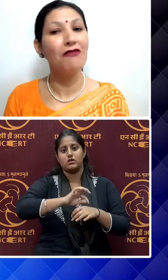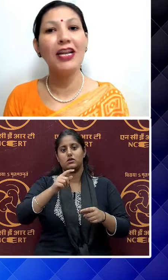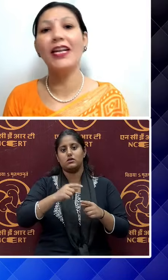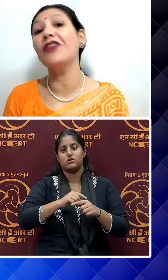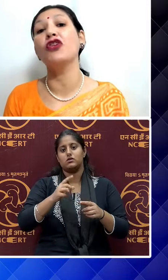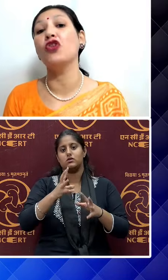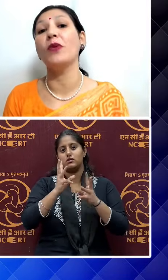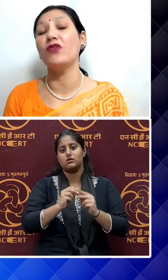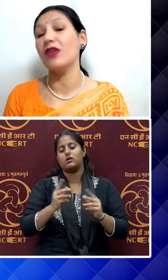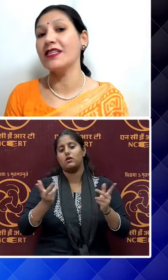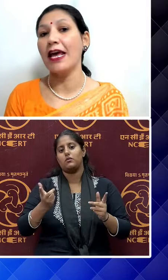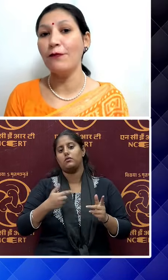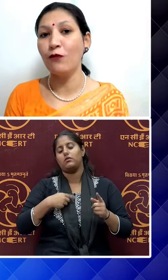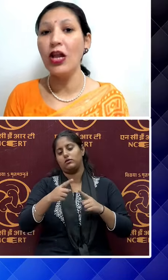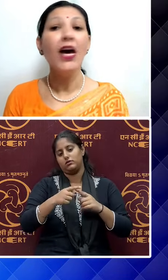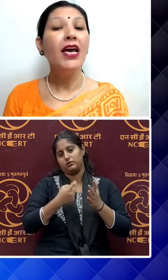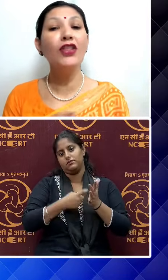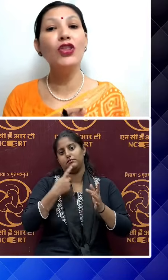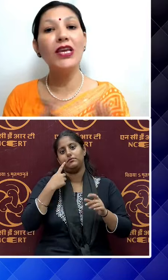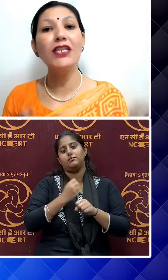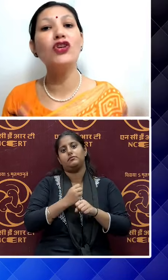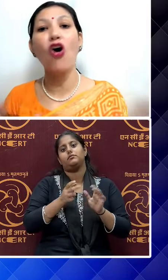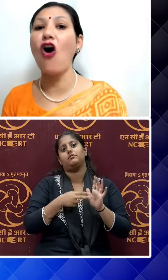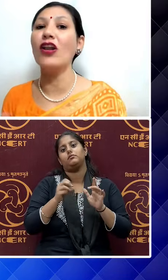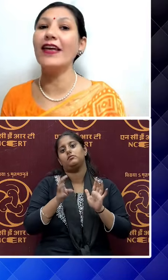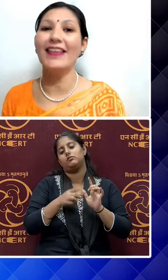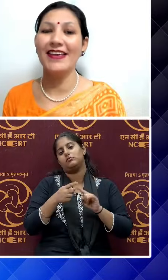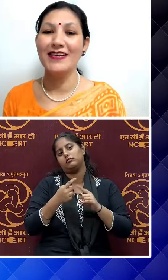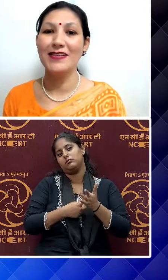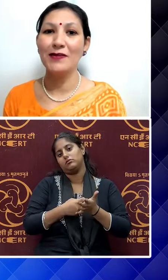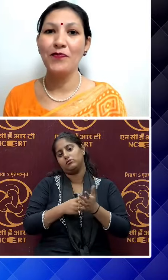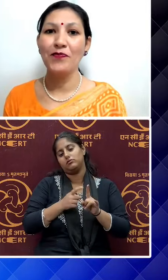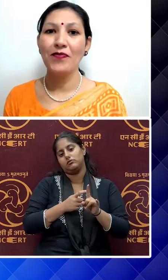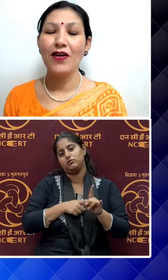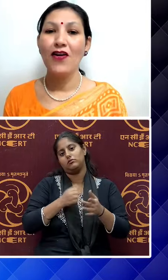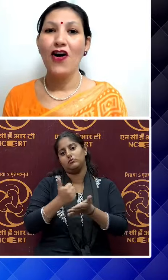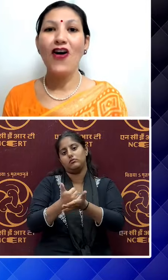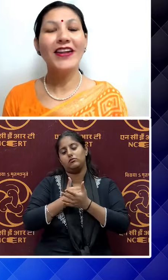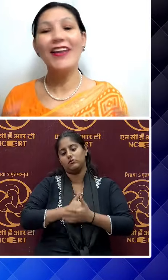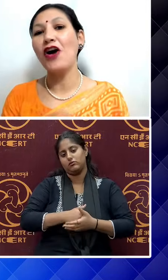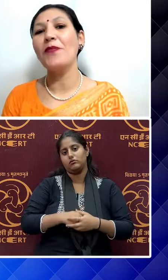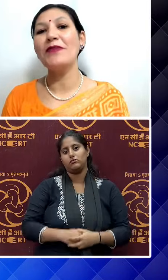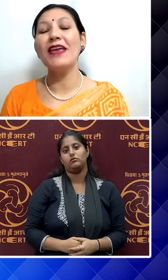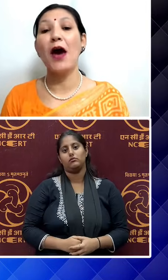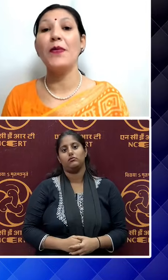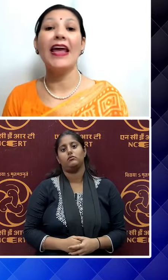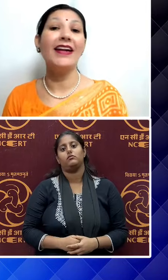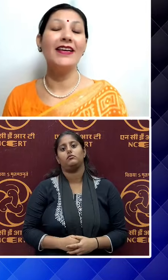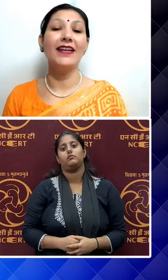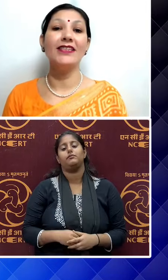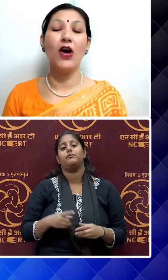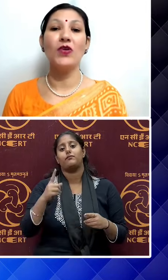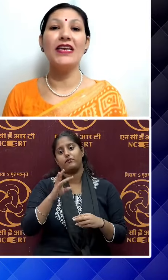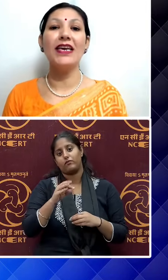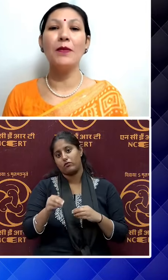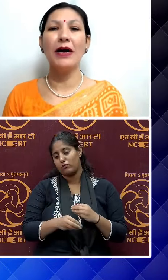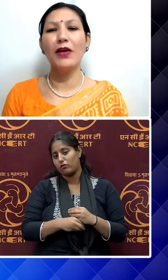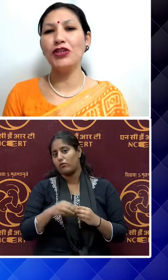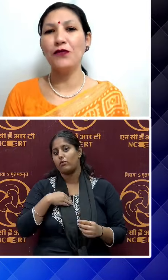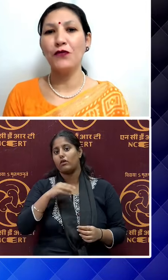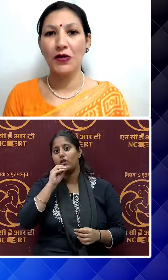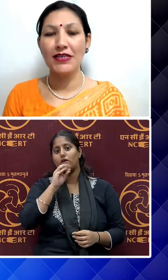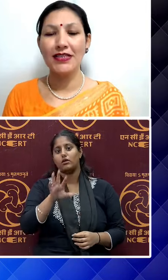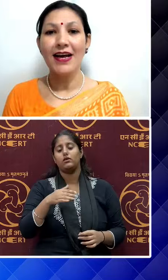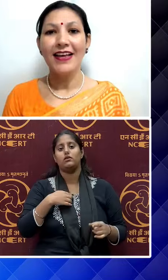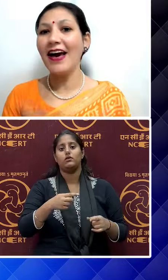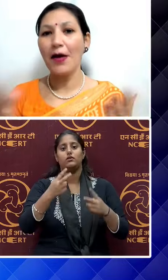हैं. डेफिनेटली ट्रिगोनोमेट्री इज हेल्पफुल इन दीज ऑल एरियाज. और एक और बात मैं यहाँ पर ऐड करना चाहूँगी कि हमारे कुछ